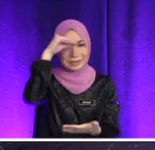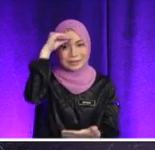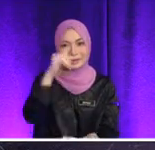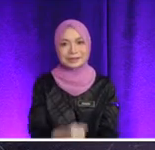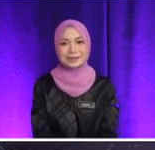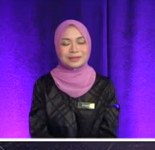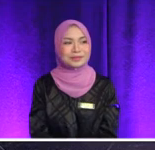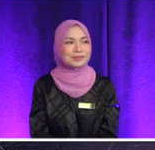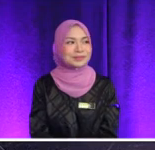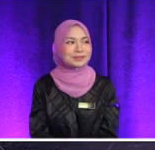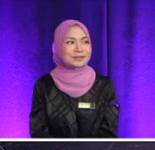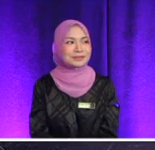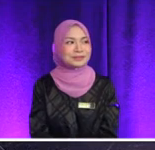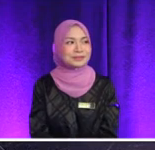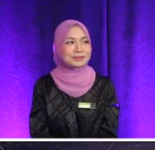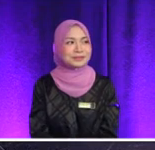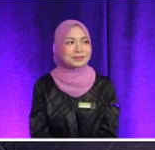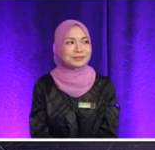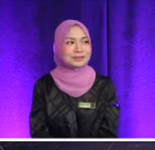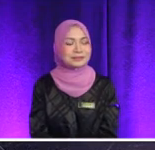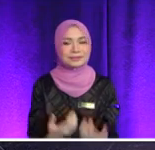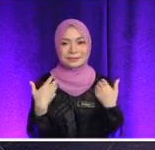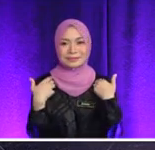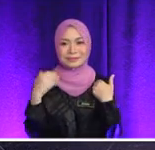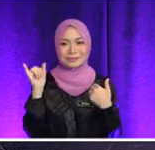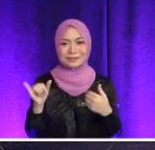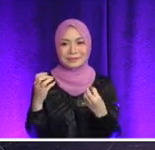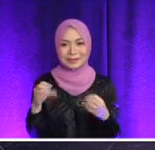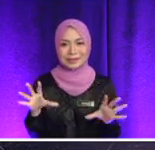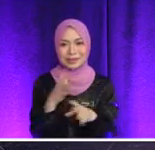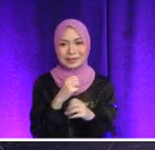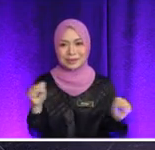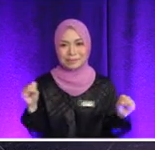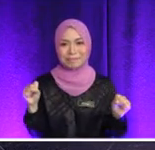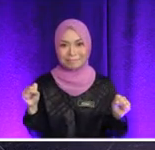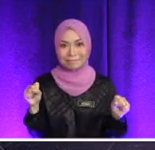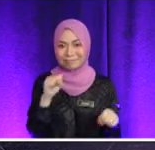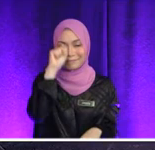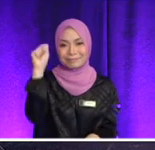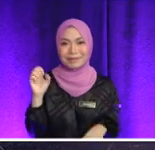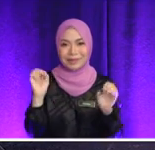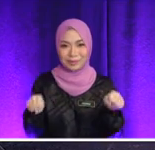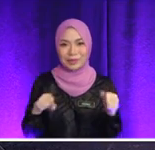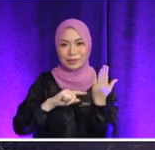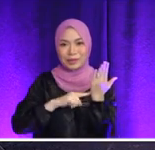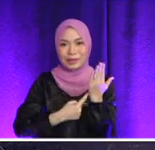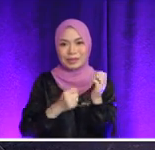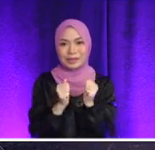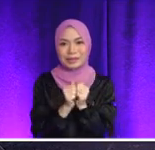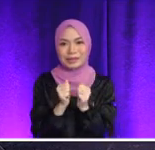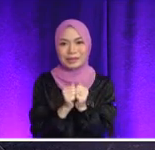Syuhada ataupun dayang Aqila ataupun Zulaika Oke Bolehkah dengan Syuhada